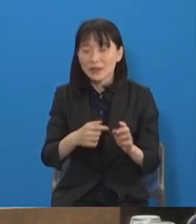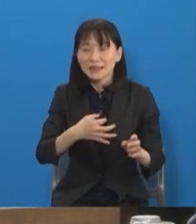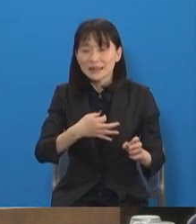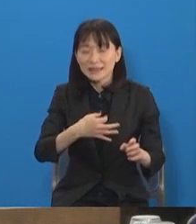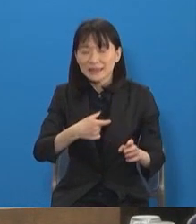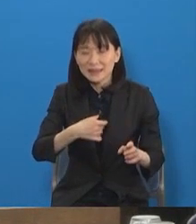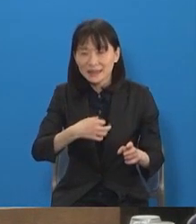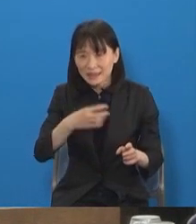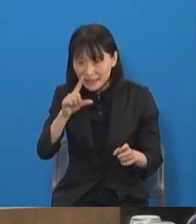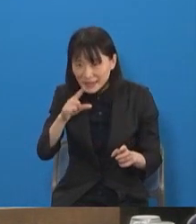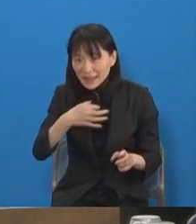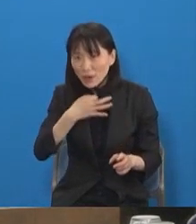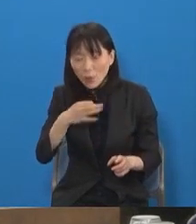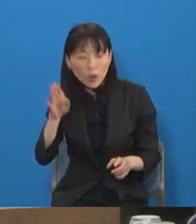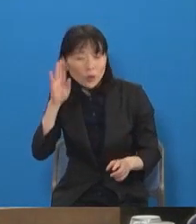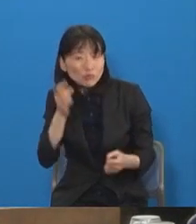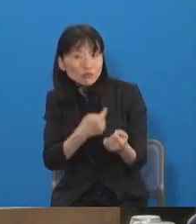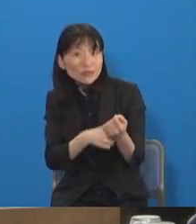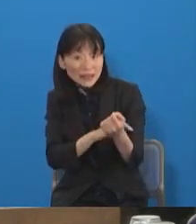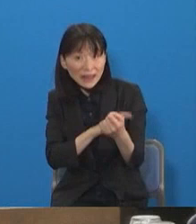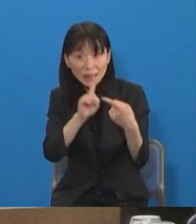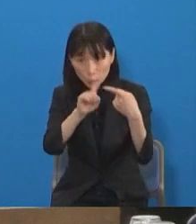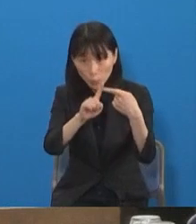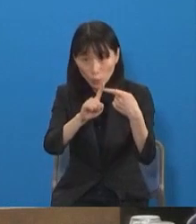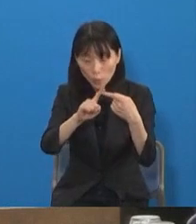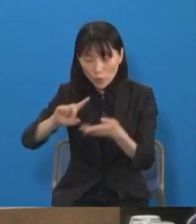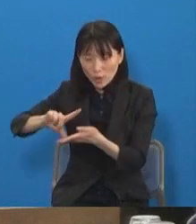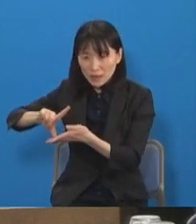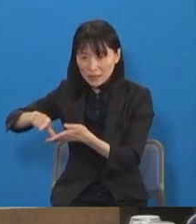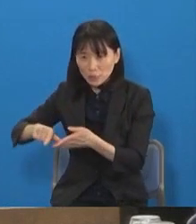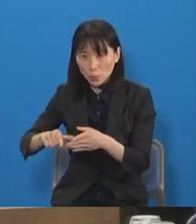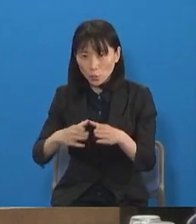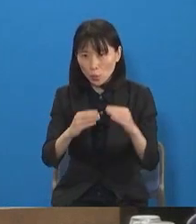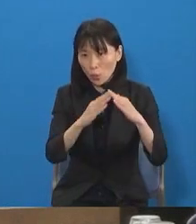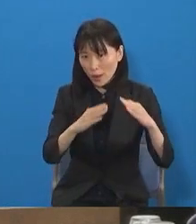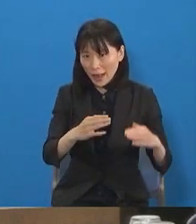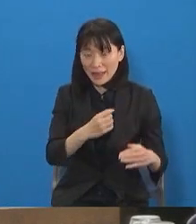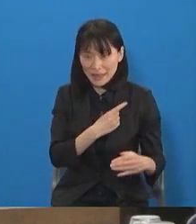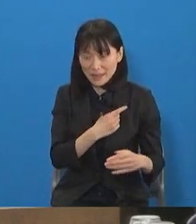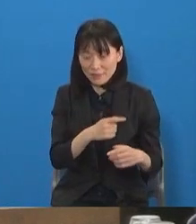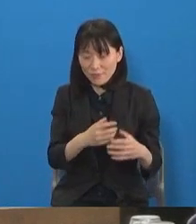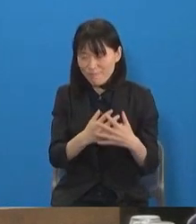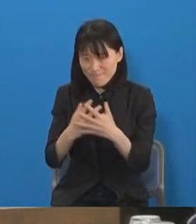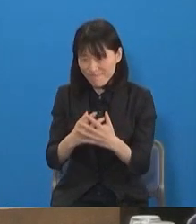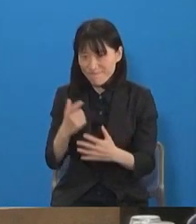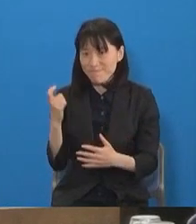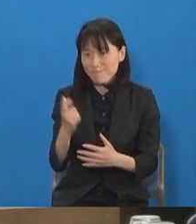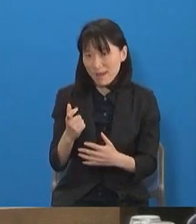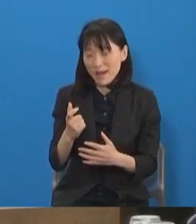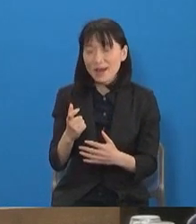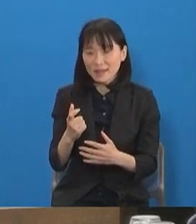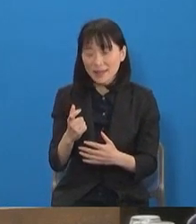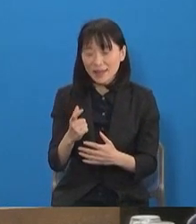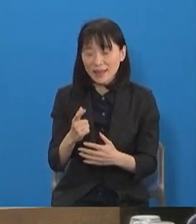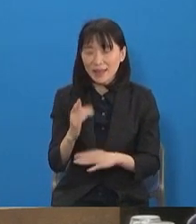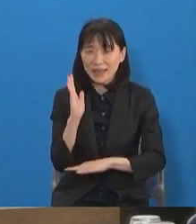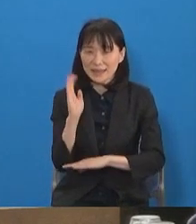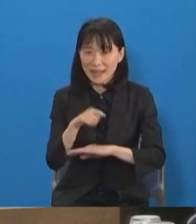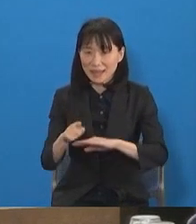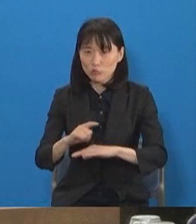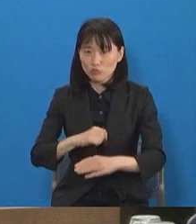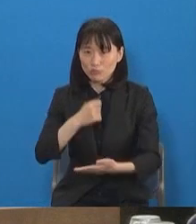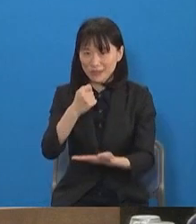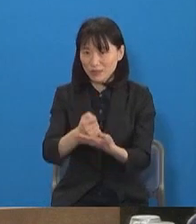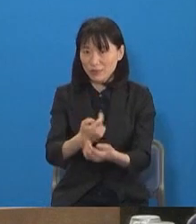を聞く力、そして地方議員と国会議員の強固なネットワーク力に基づく政策実現